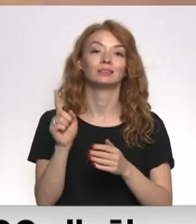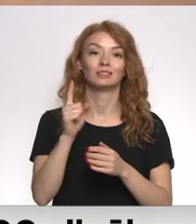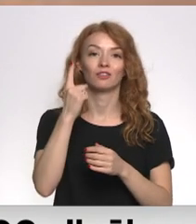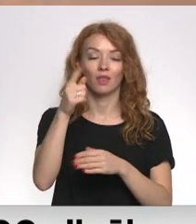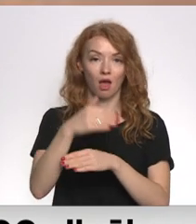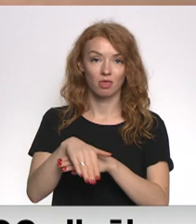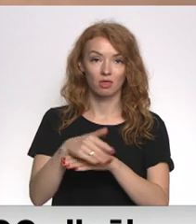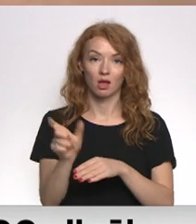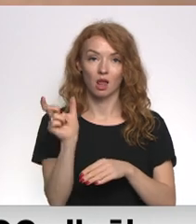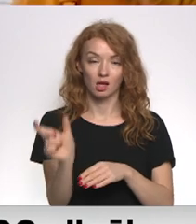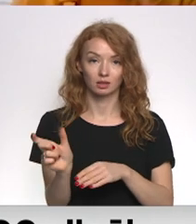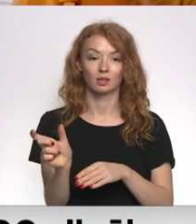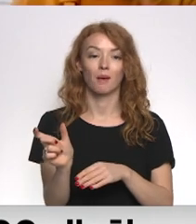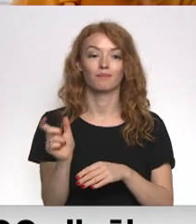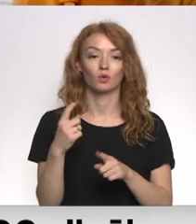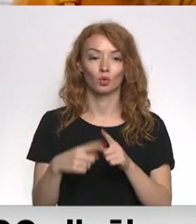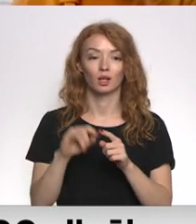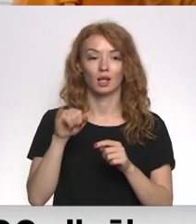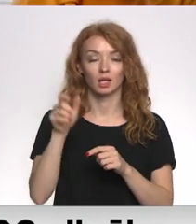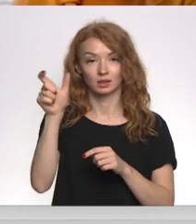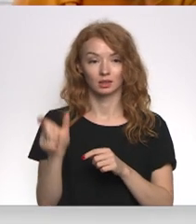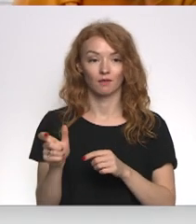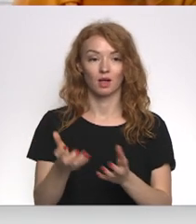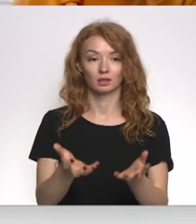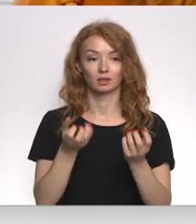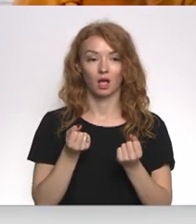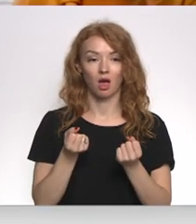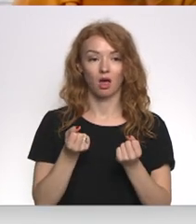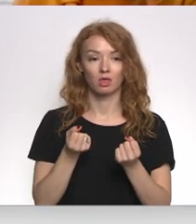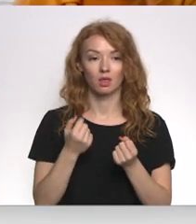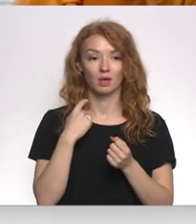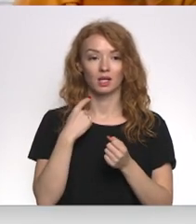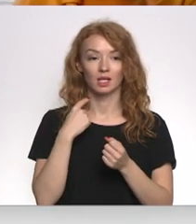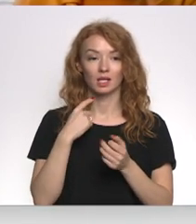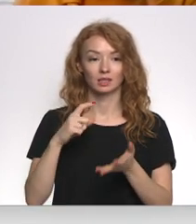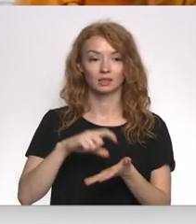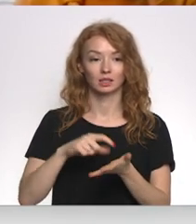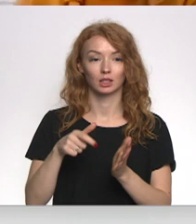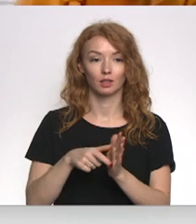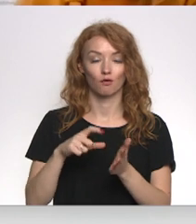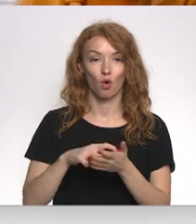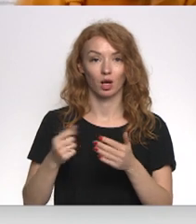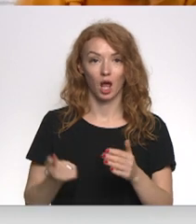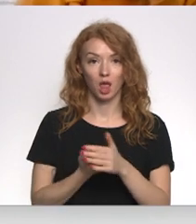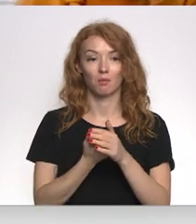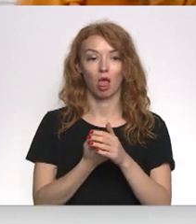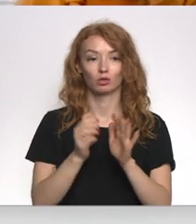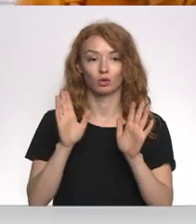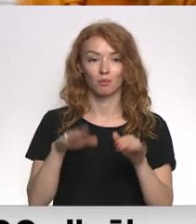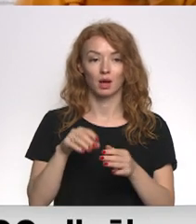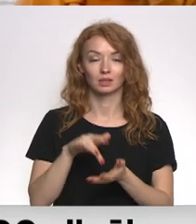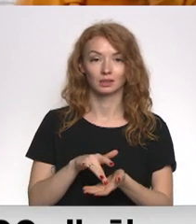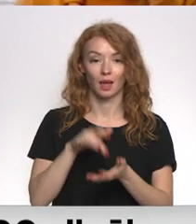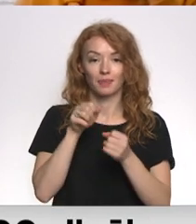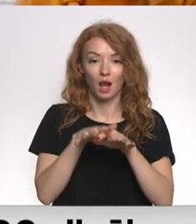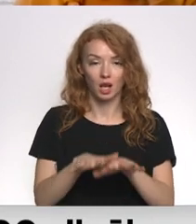adrese, viens atbalsts, respektīvi, ja cilvēks saņem Rīgas dzīvoklī atbalstu par